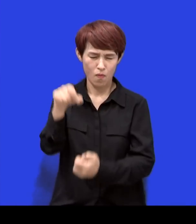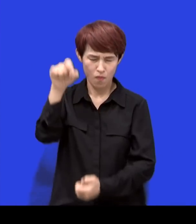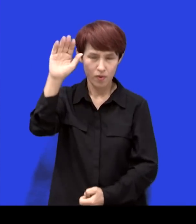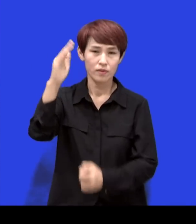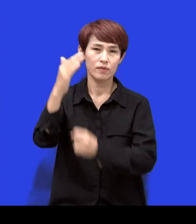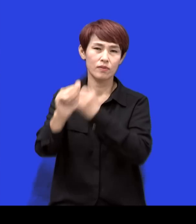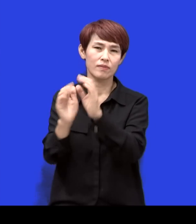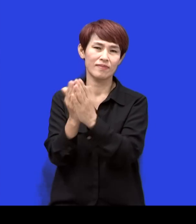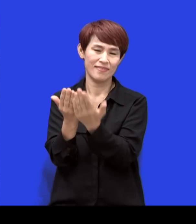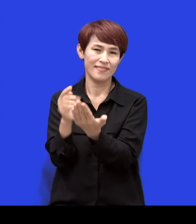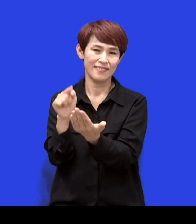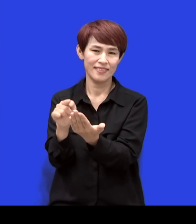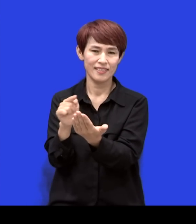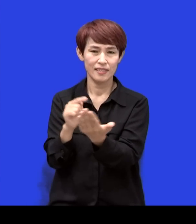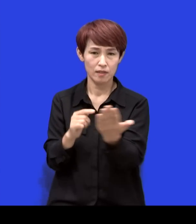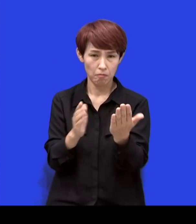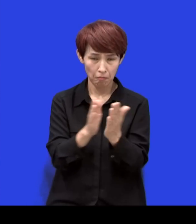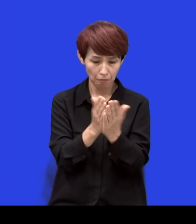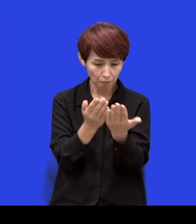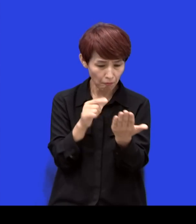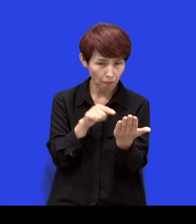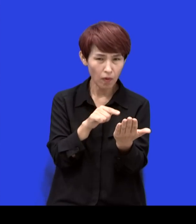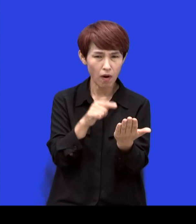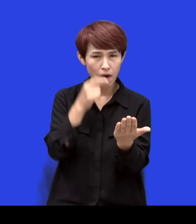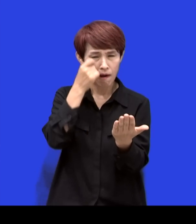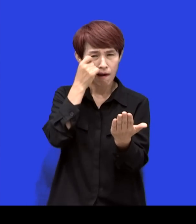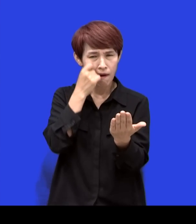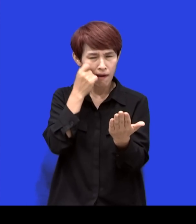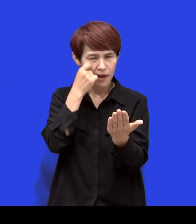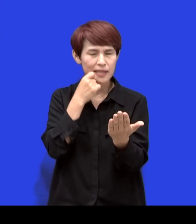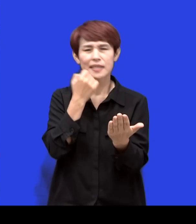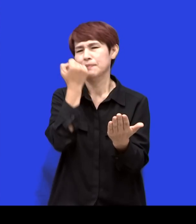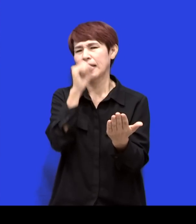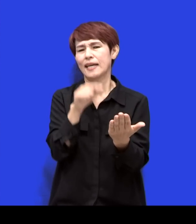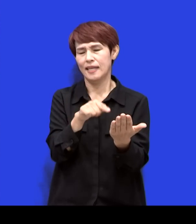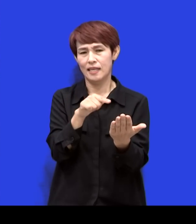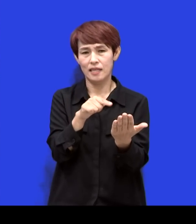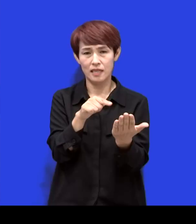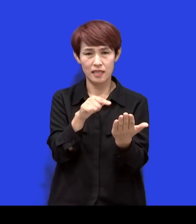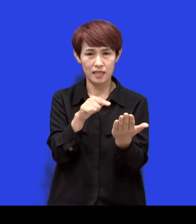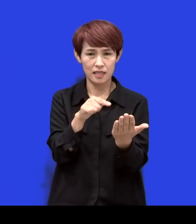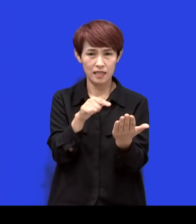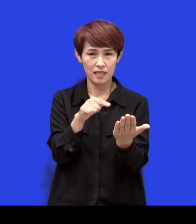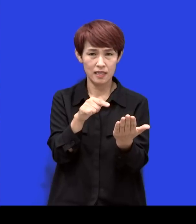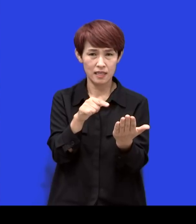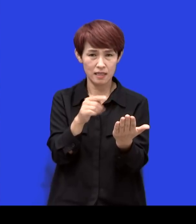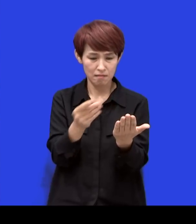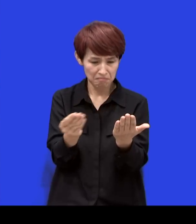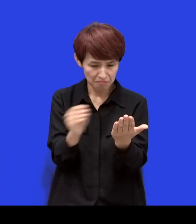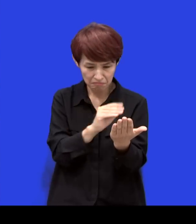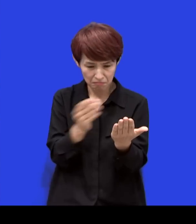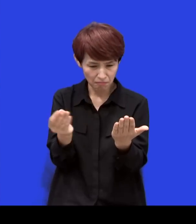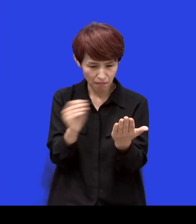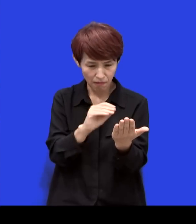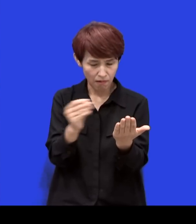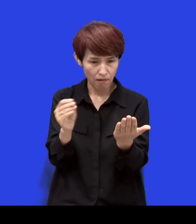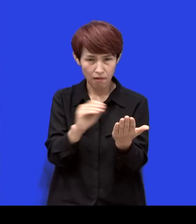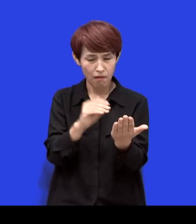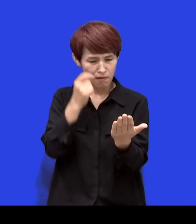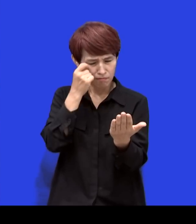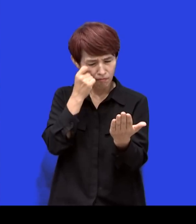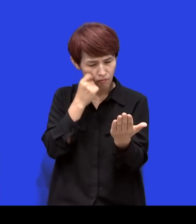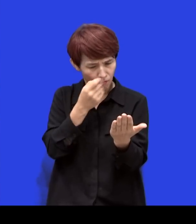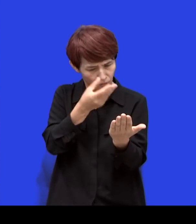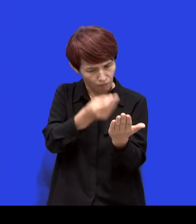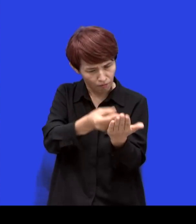손에 잡고 제가 보니까 정말 눈물 흘리셨던 것 같아요. 이게 다 종이가 뭐 시간도 오래 흘렀지만 정말